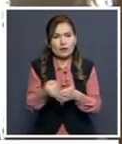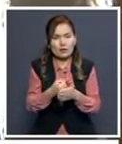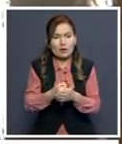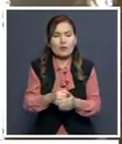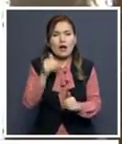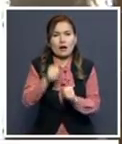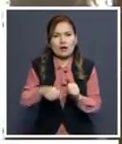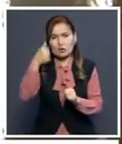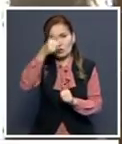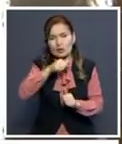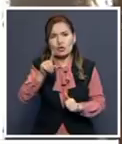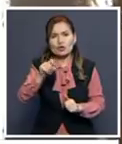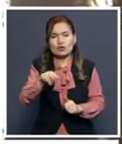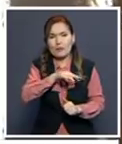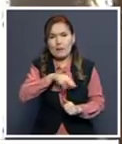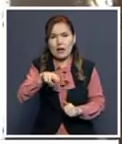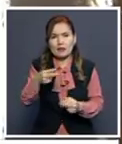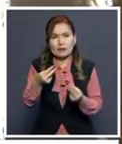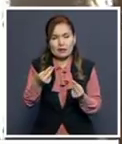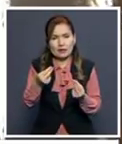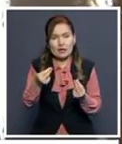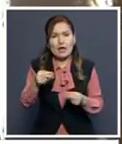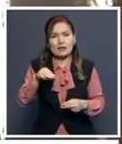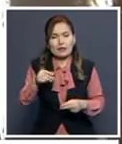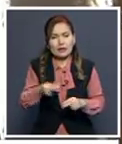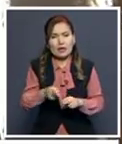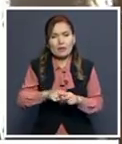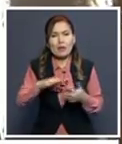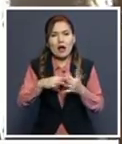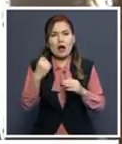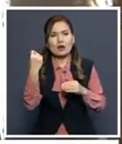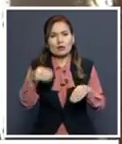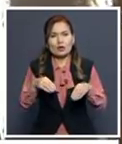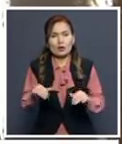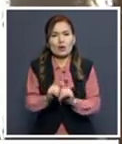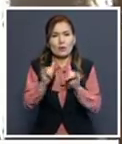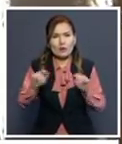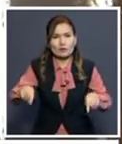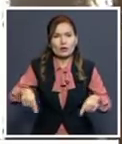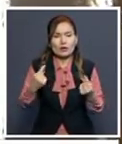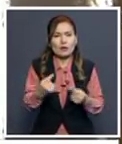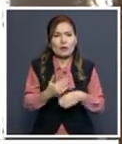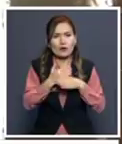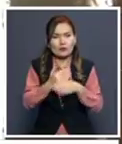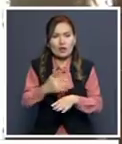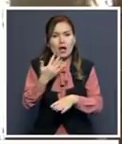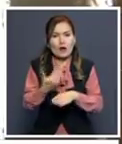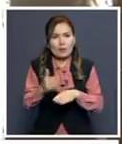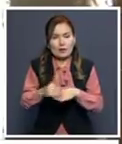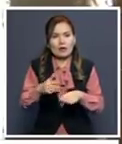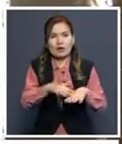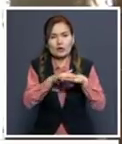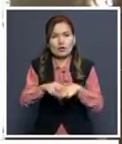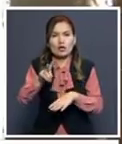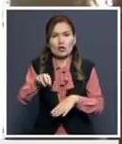көлемде 100 миллиард теңге, сондай-ақ агроөнеркәсіптік кешеннің басым жобаларына қолжетімді кредит беру үшін 200 миллиард